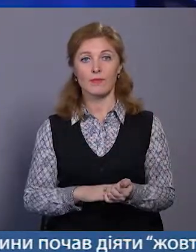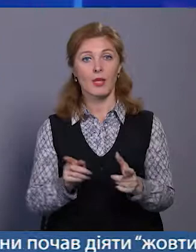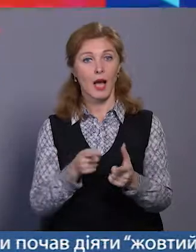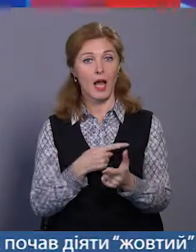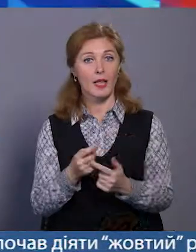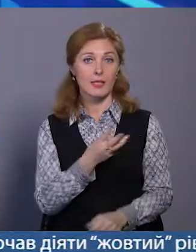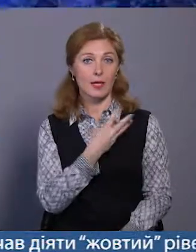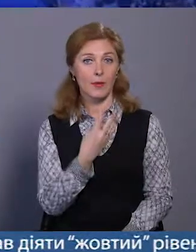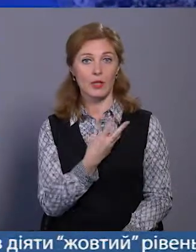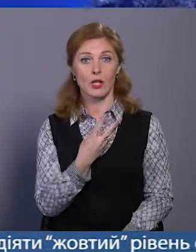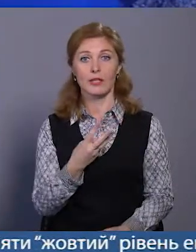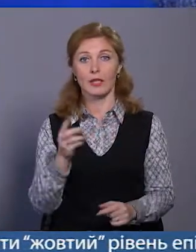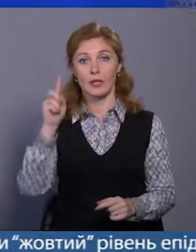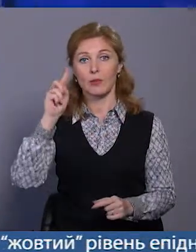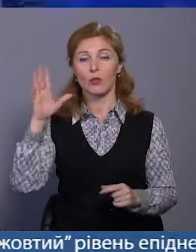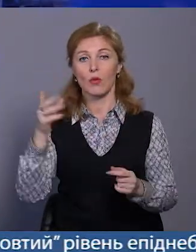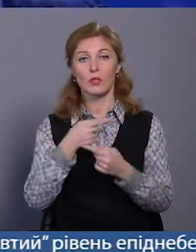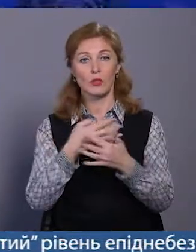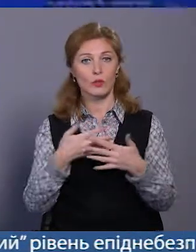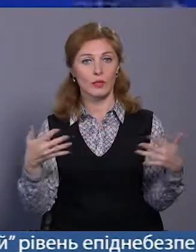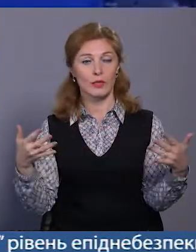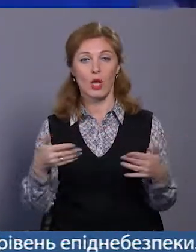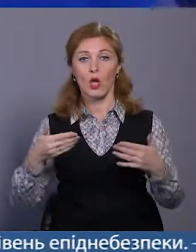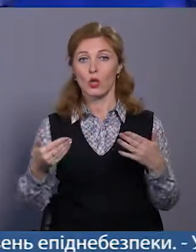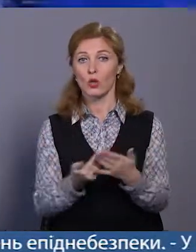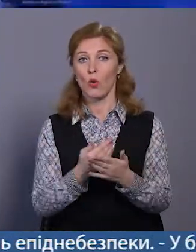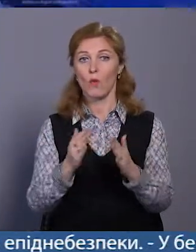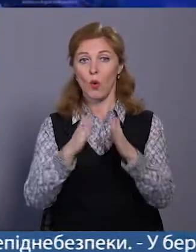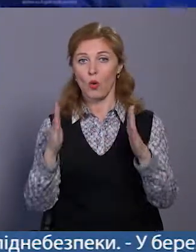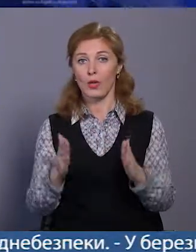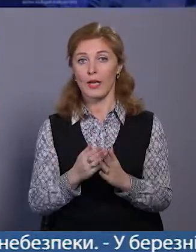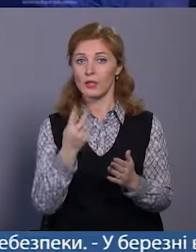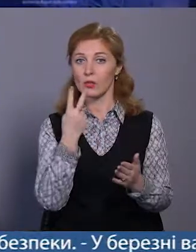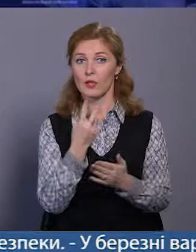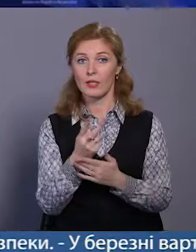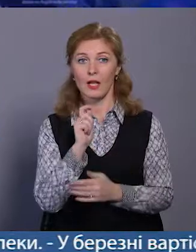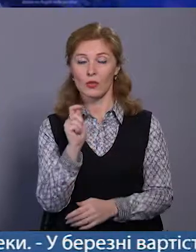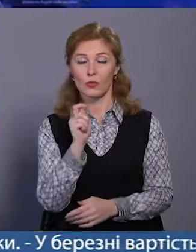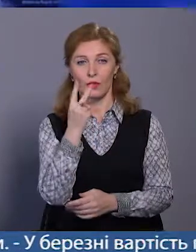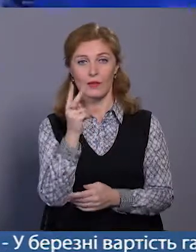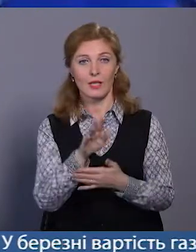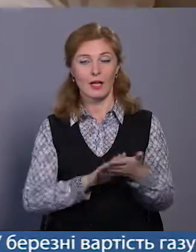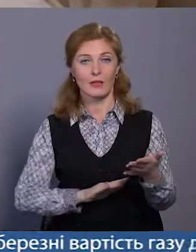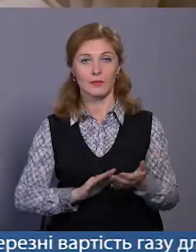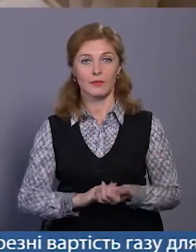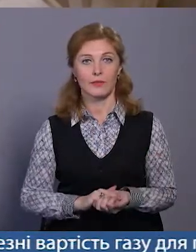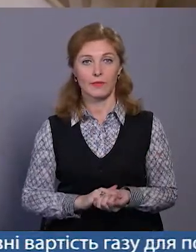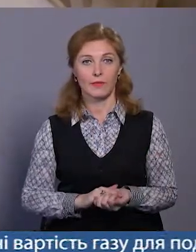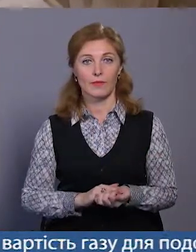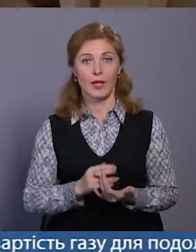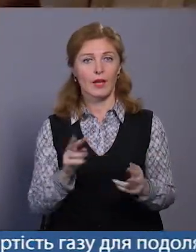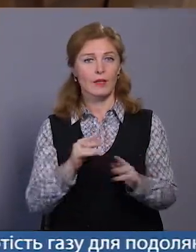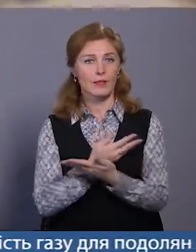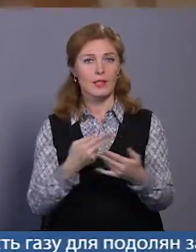за бажанням і брендований сувенір. Нову колекцію мерчів розглядала Ольга Нісміянова. Футболки